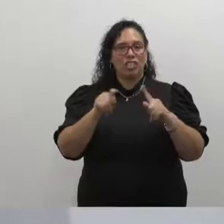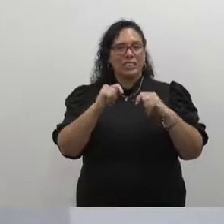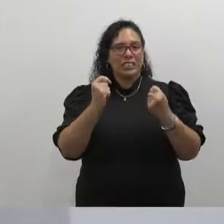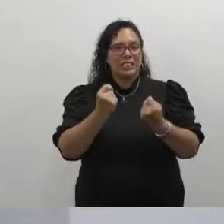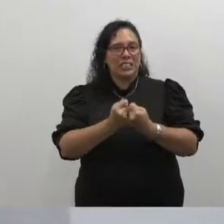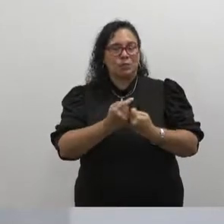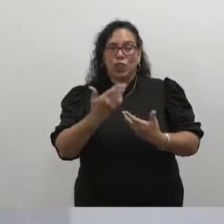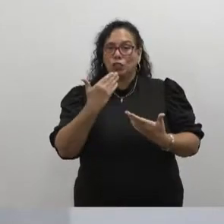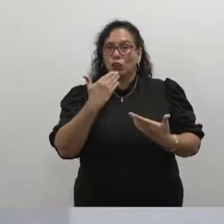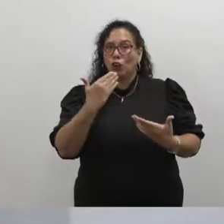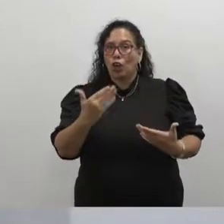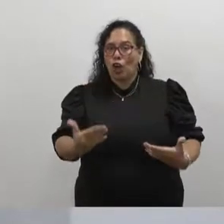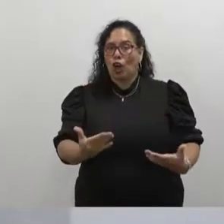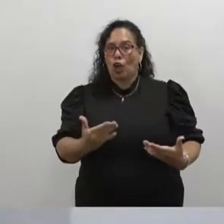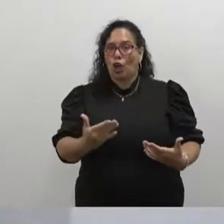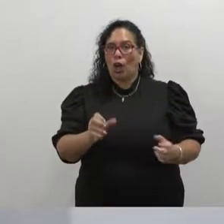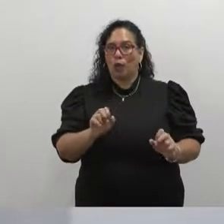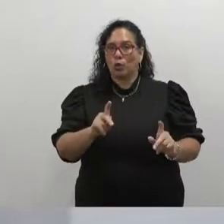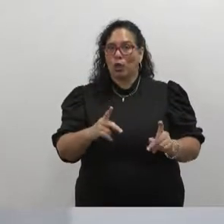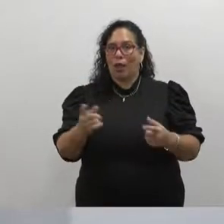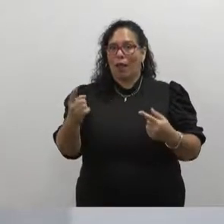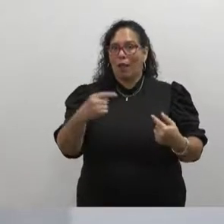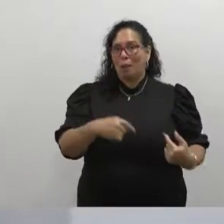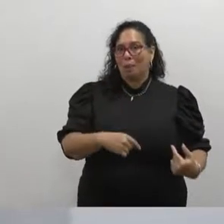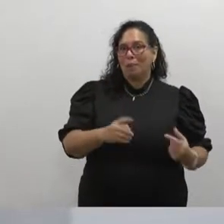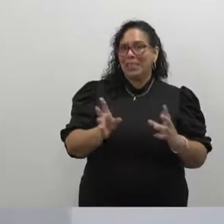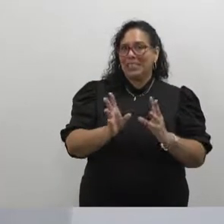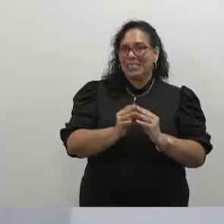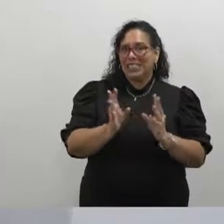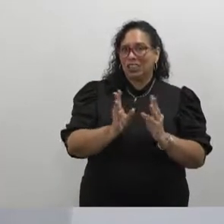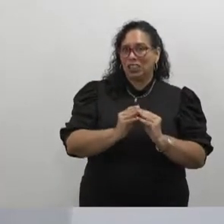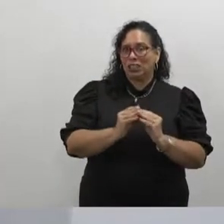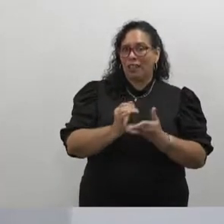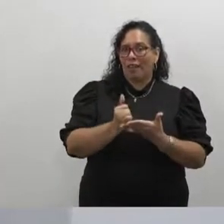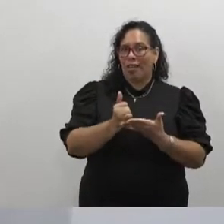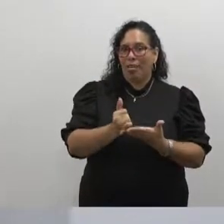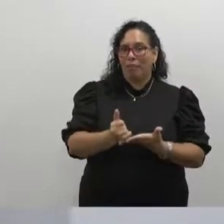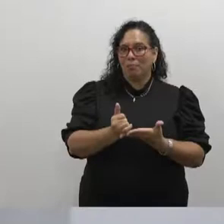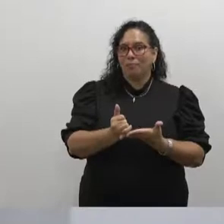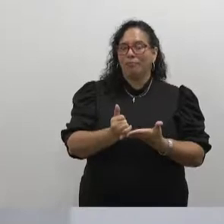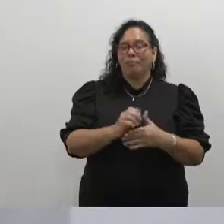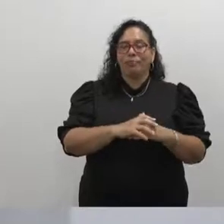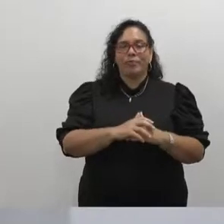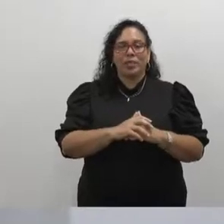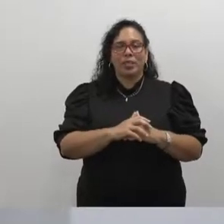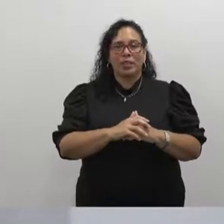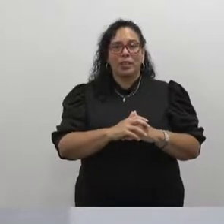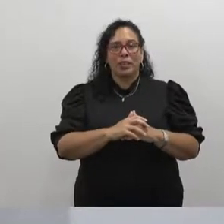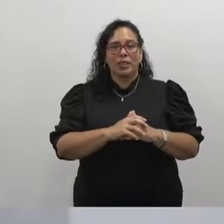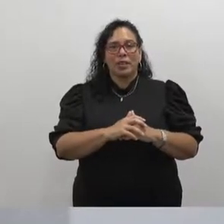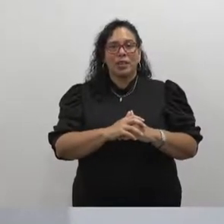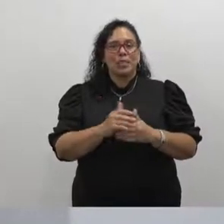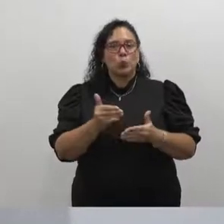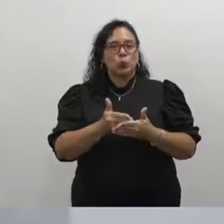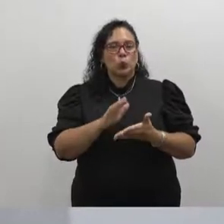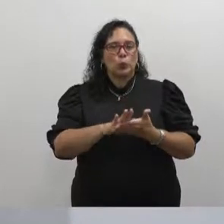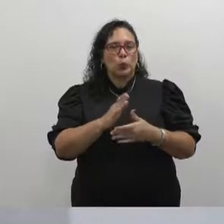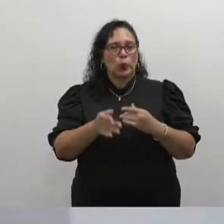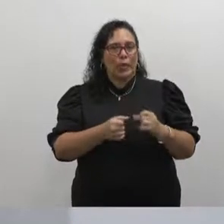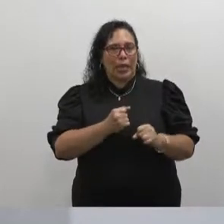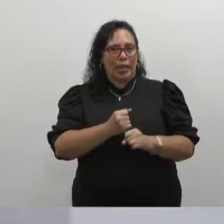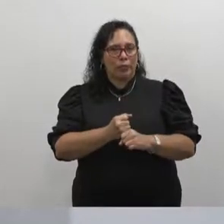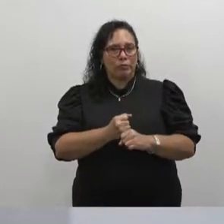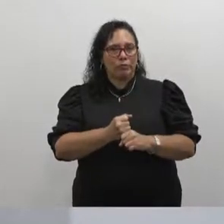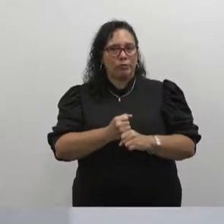tam nhà mơ ta tạm đây ai chơi vậy đang việc ban chầm đan tầm mục hay hai dương quạt bàn mà châu mờ khai quạt bàn dễ chỉ mới dương hai ao dương bàn